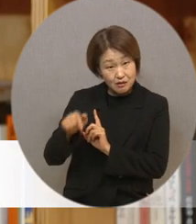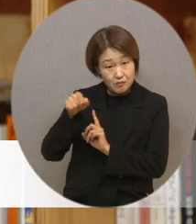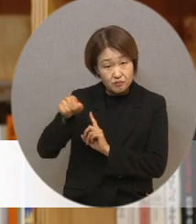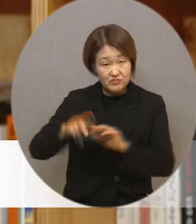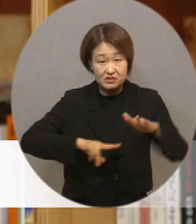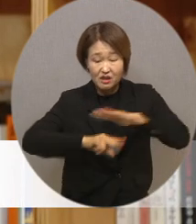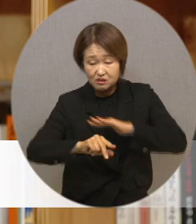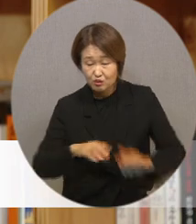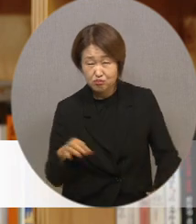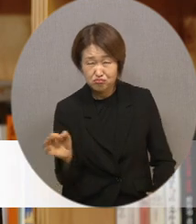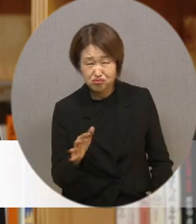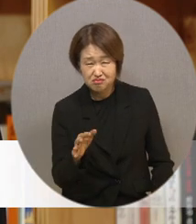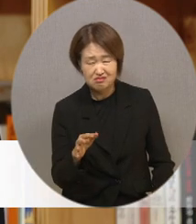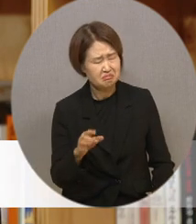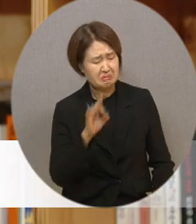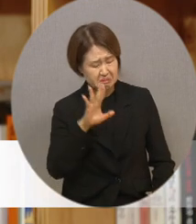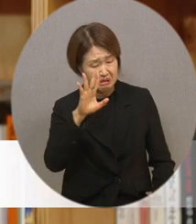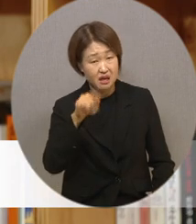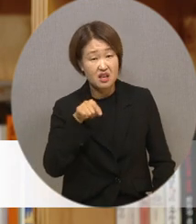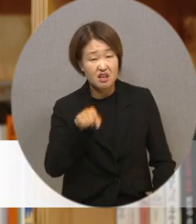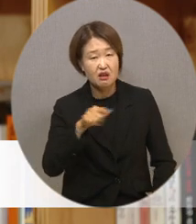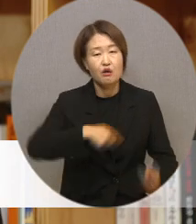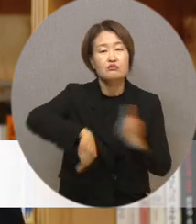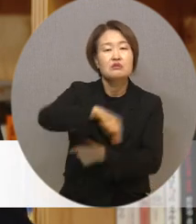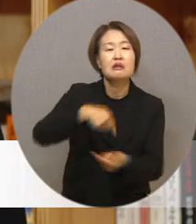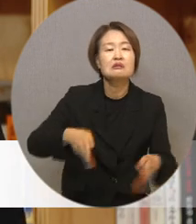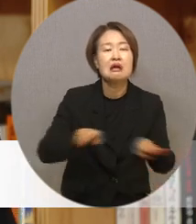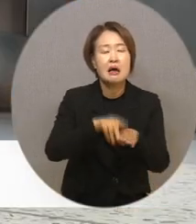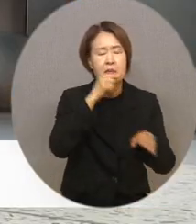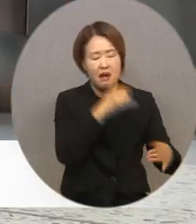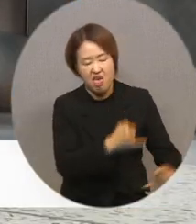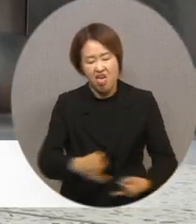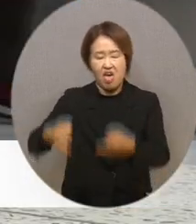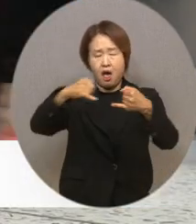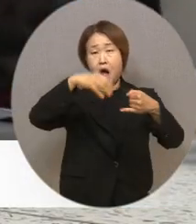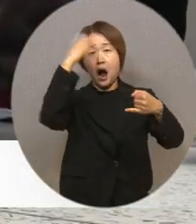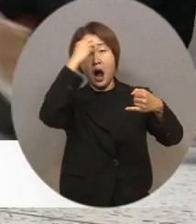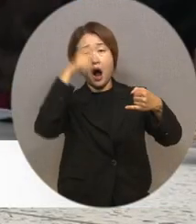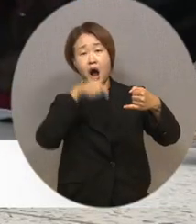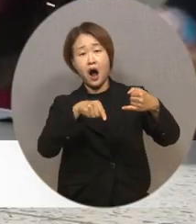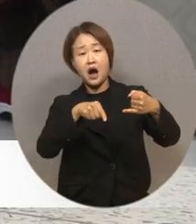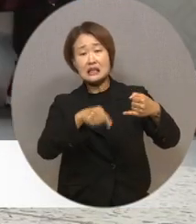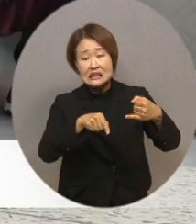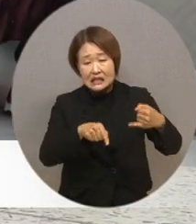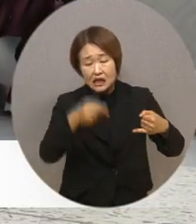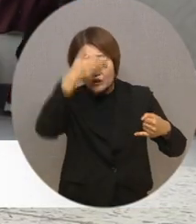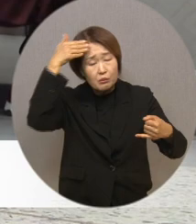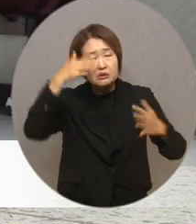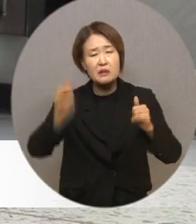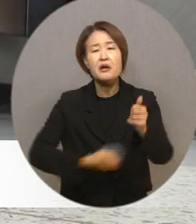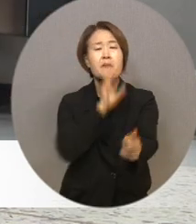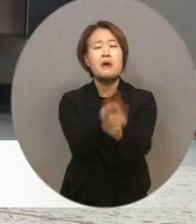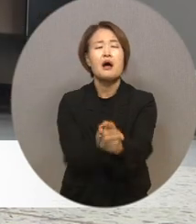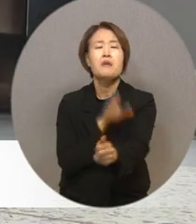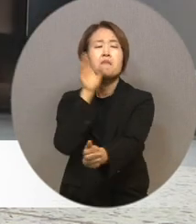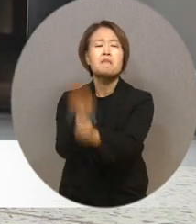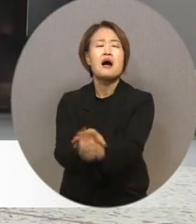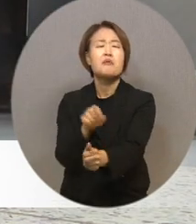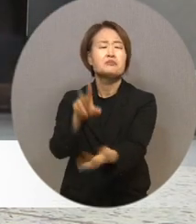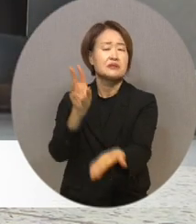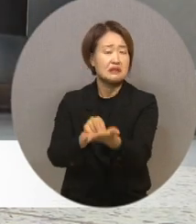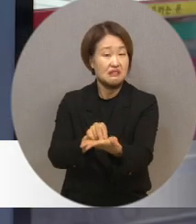지하철 무임승차 비용이 도시철도 운영기관의 부채로 남아 미래 세대에 전가되고 있다라고 지적한 것에